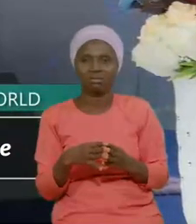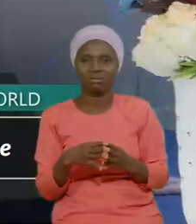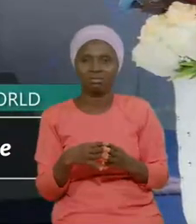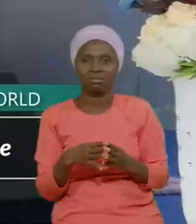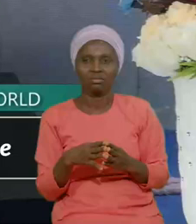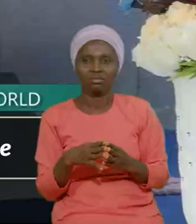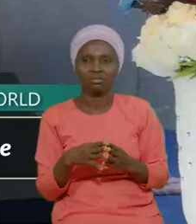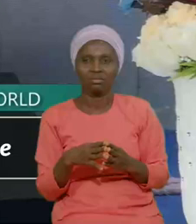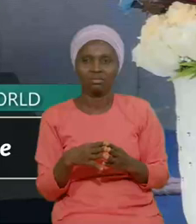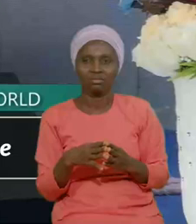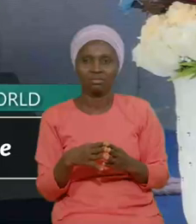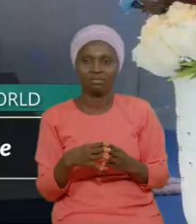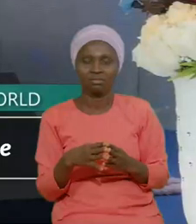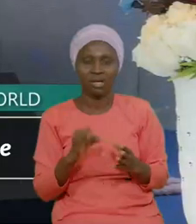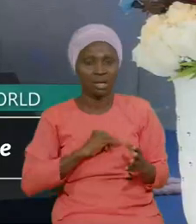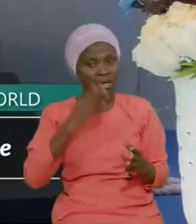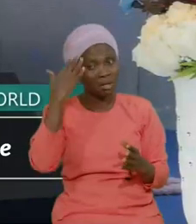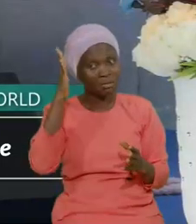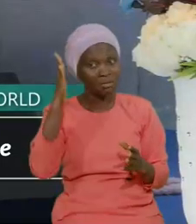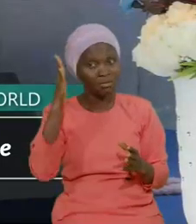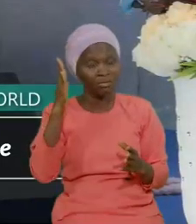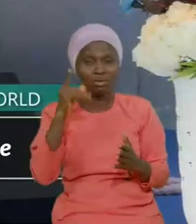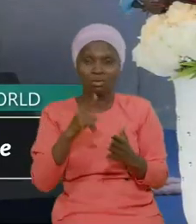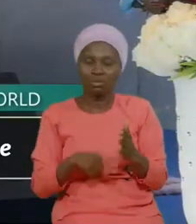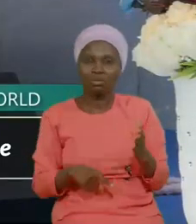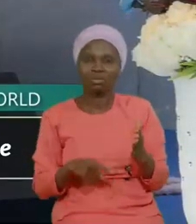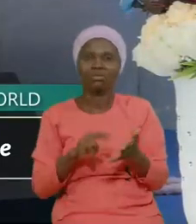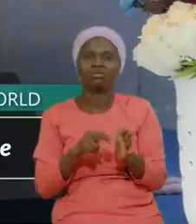Et je me baladais avec mon nom.